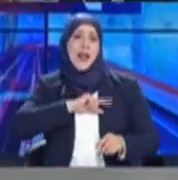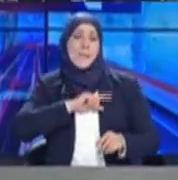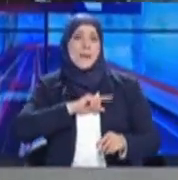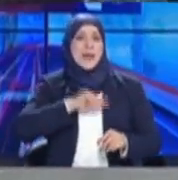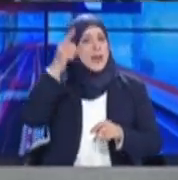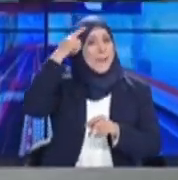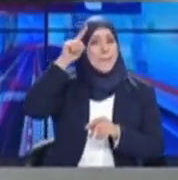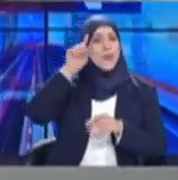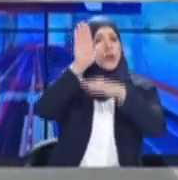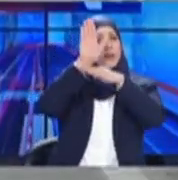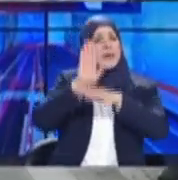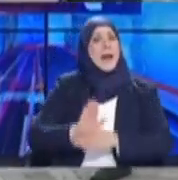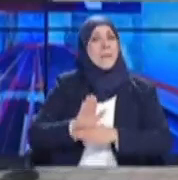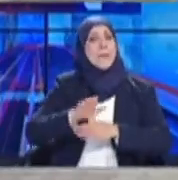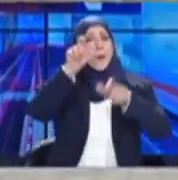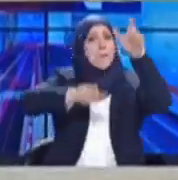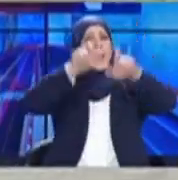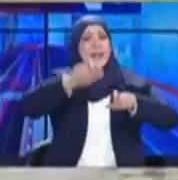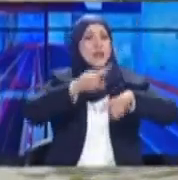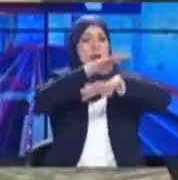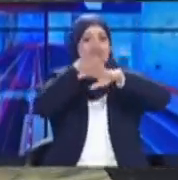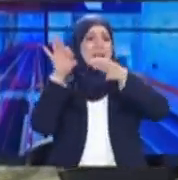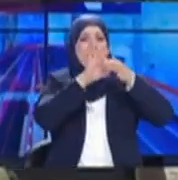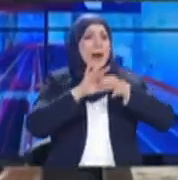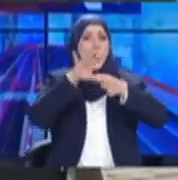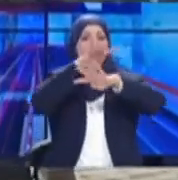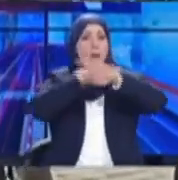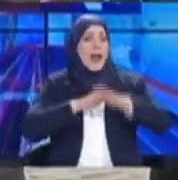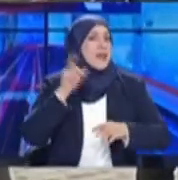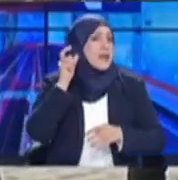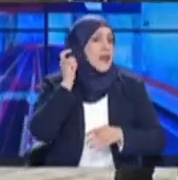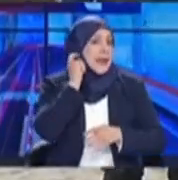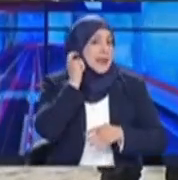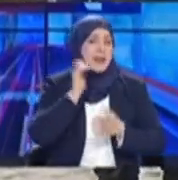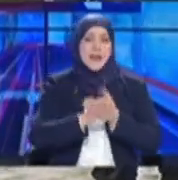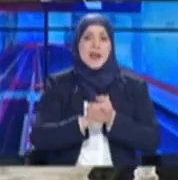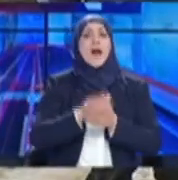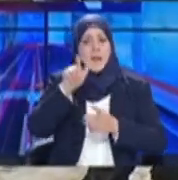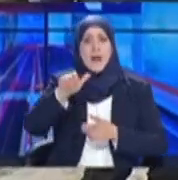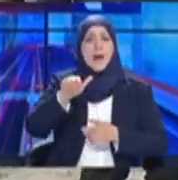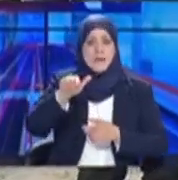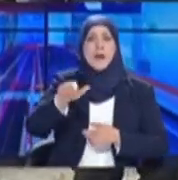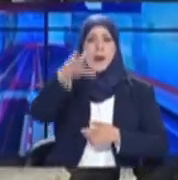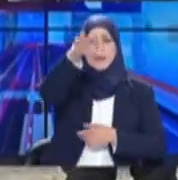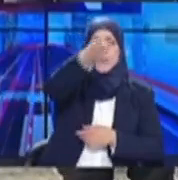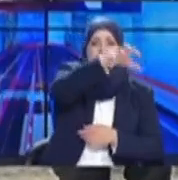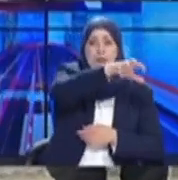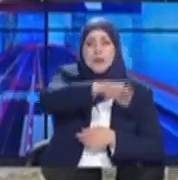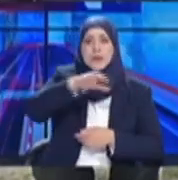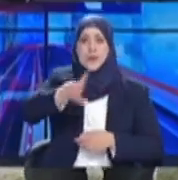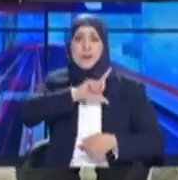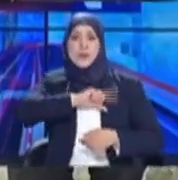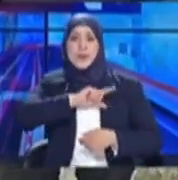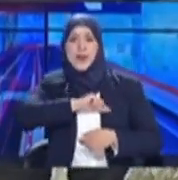من نحنا توائم بين تمركز في الجهات الامنيه وفي بين الامرين